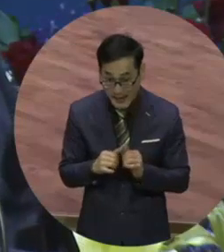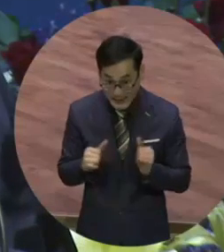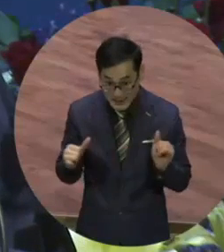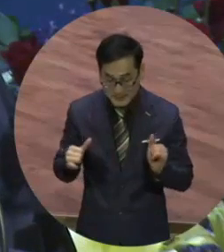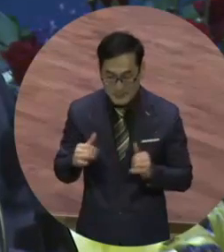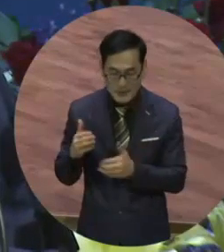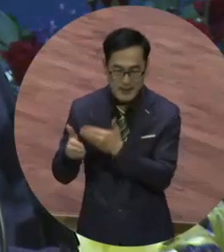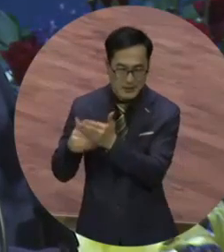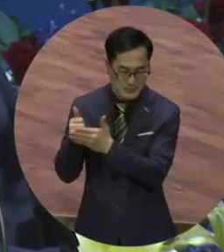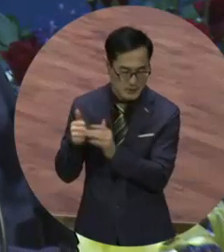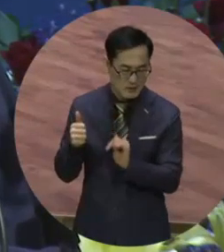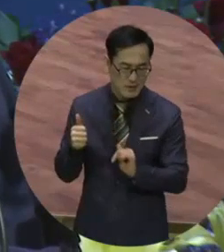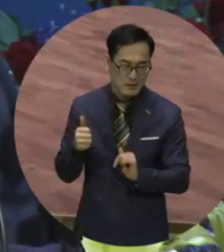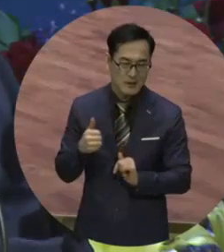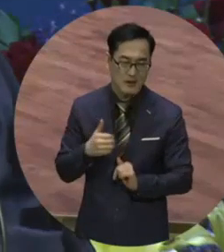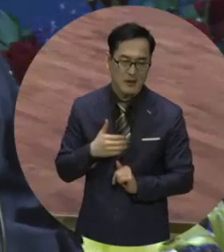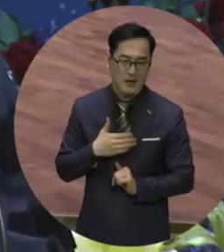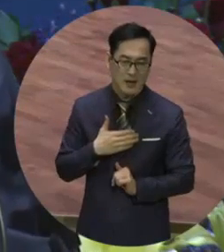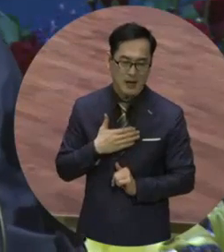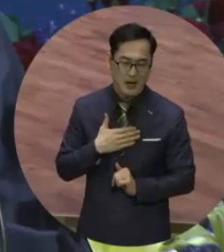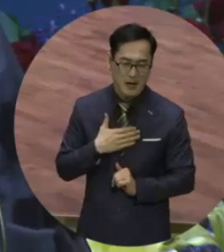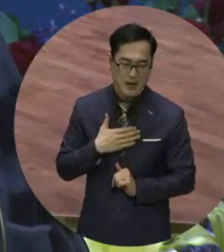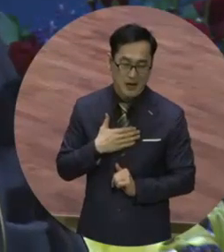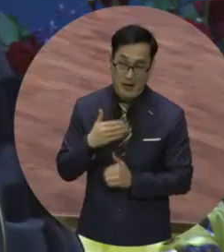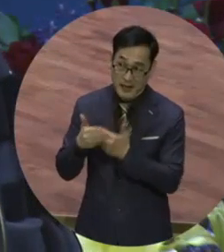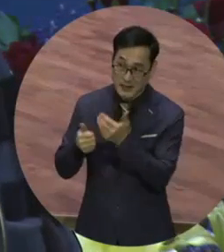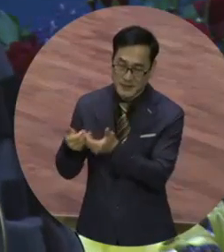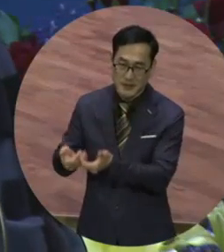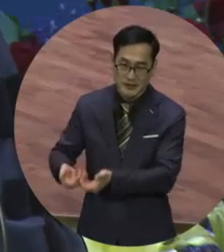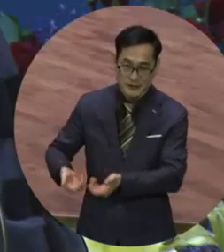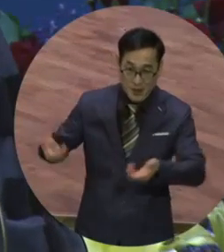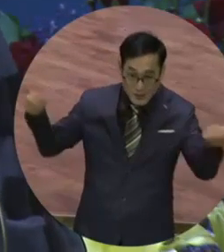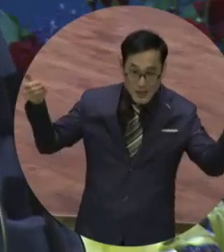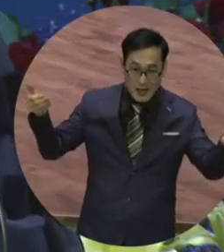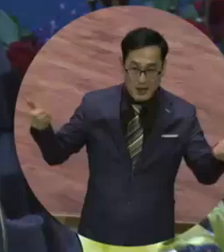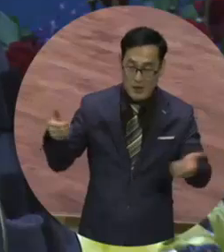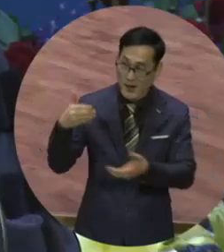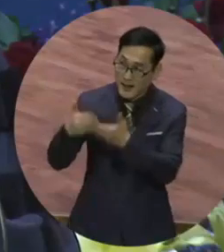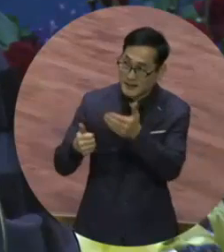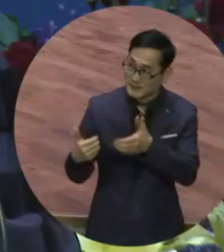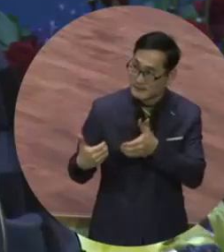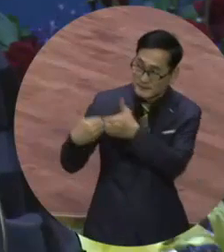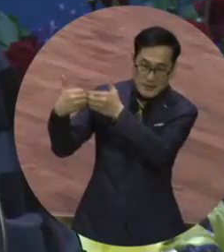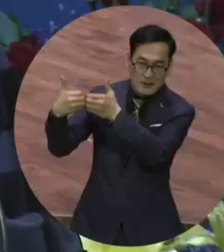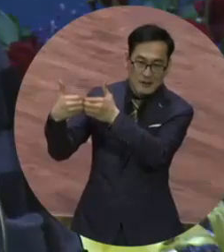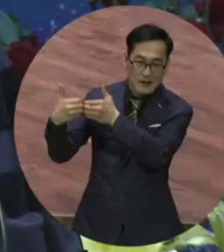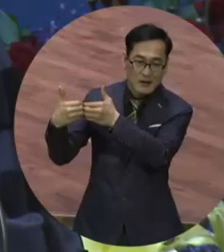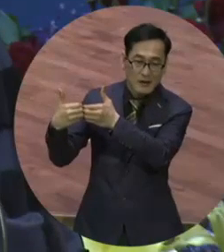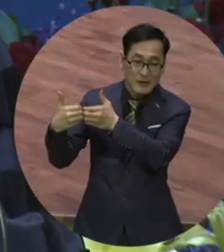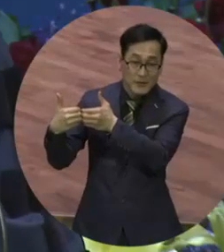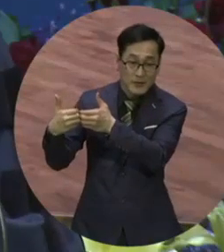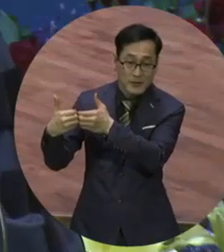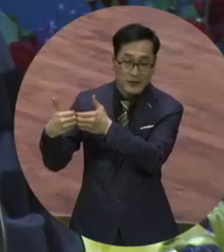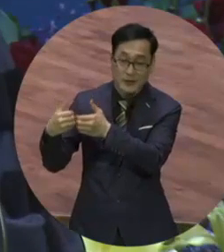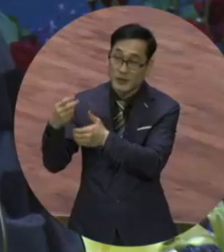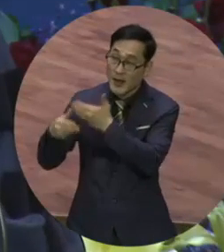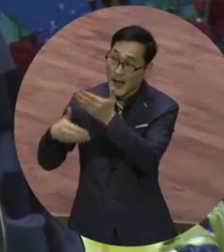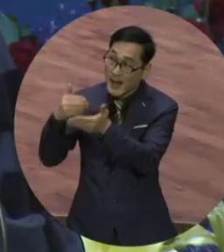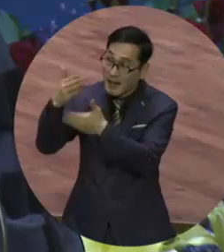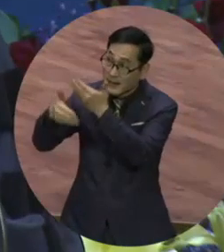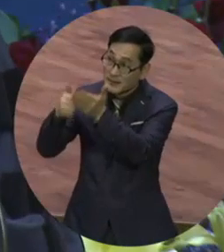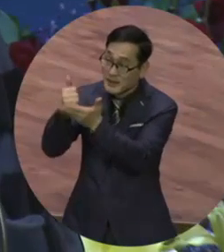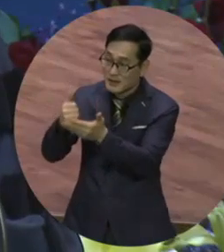불구하고 하나님을 떠난 인간이 의도적으로 하나님을 대적한다 그랬어요. 20절에는 하나님께서